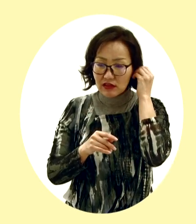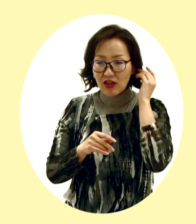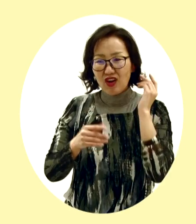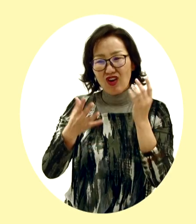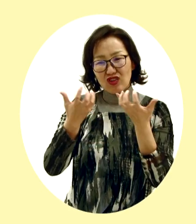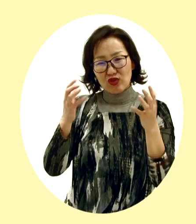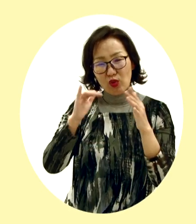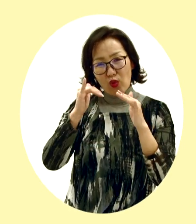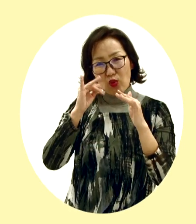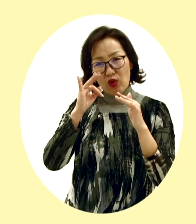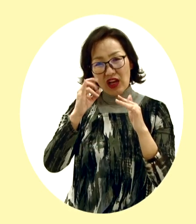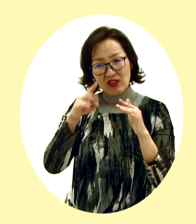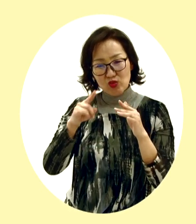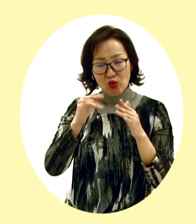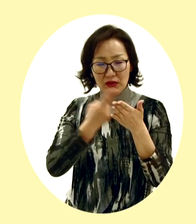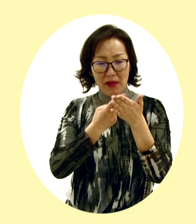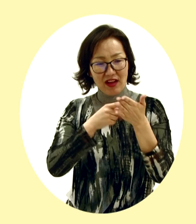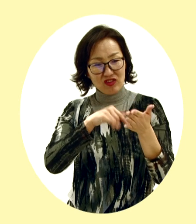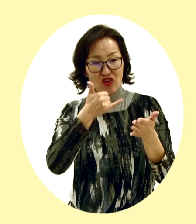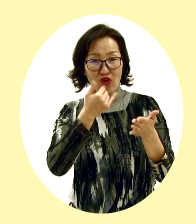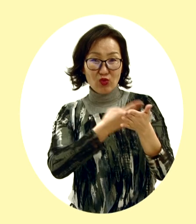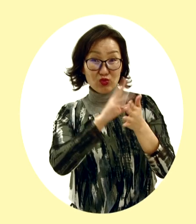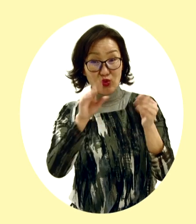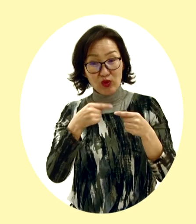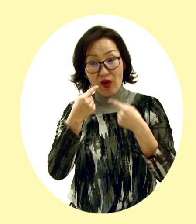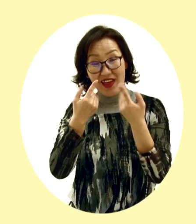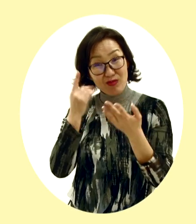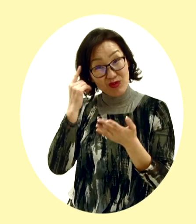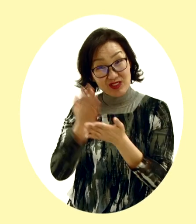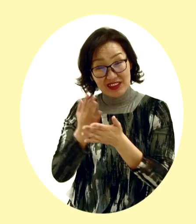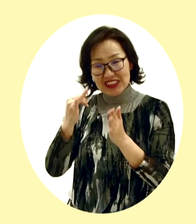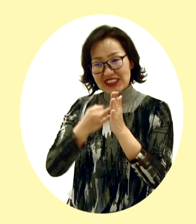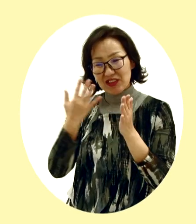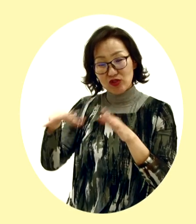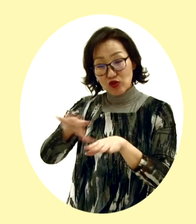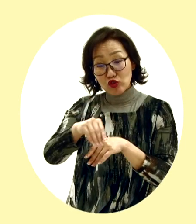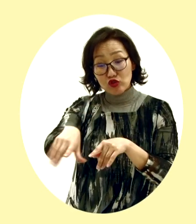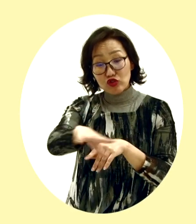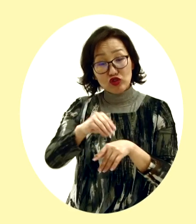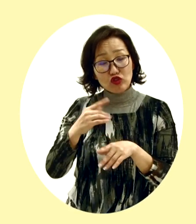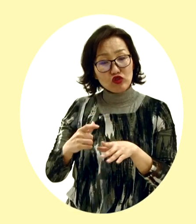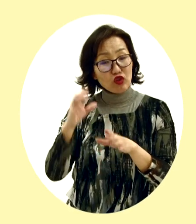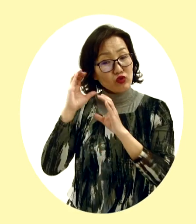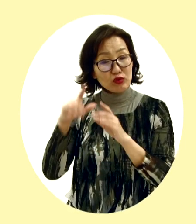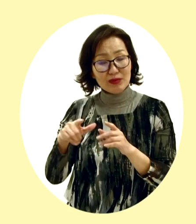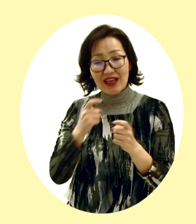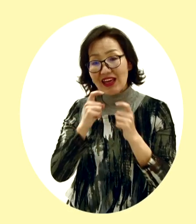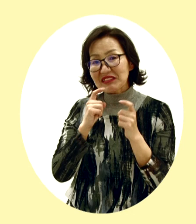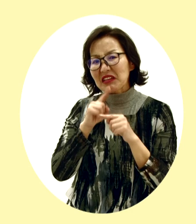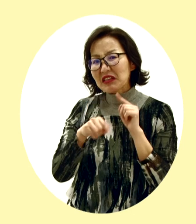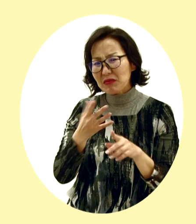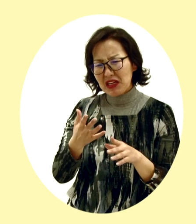уран зургийн ярилцъя гэж байгаа энд нэг илтгэл тавьж байгаа сурагчийг харж байна. Гэтэл сонсож байгаа сурагчийн харилцан яриаг бүгдээрээ